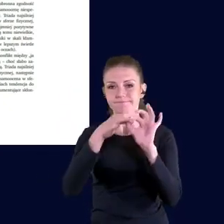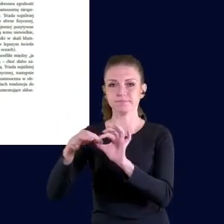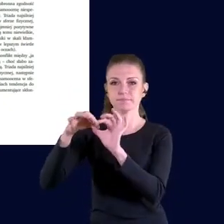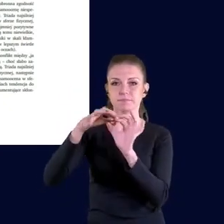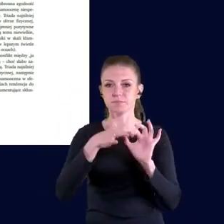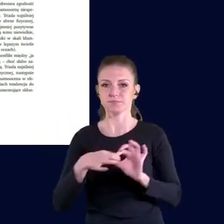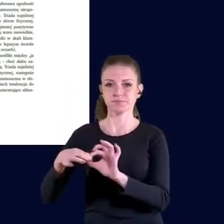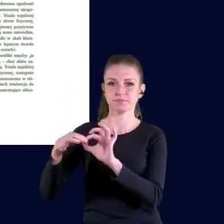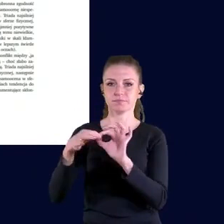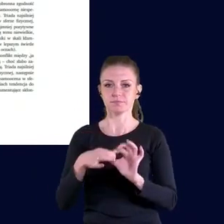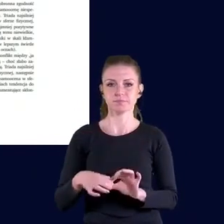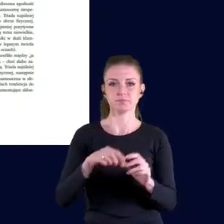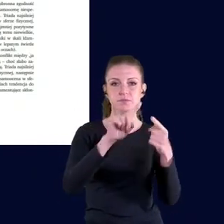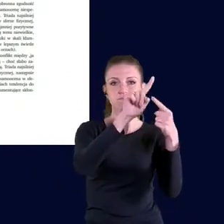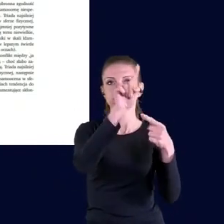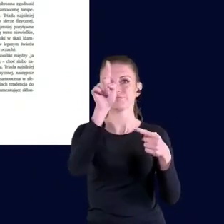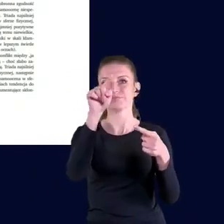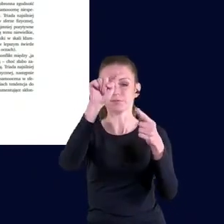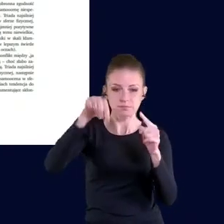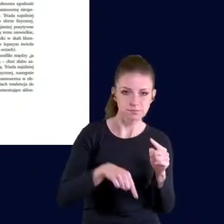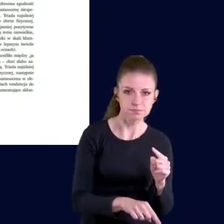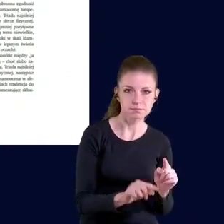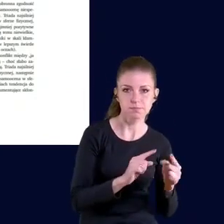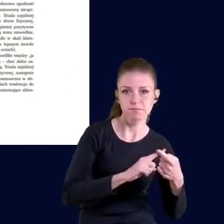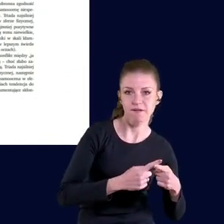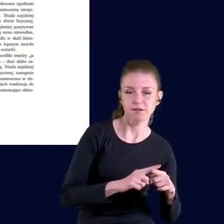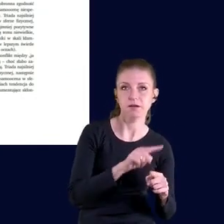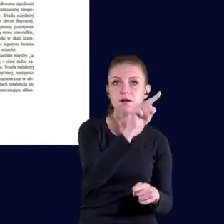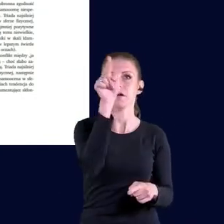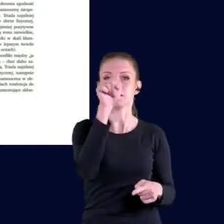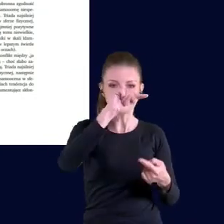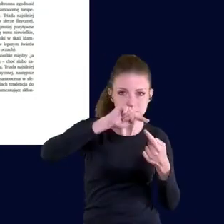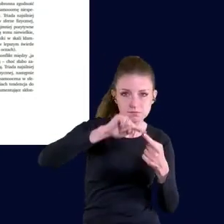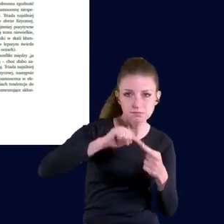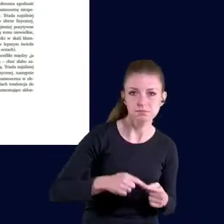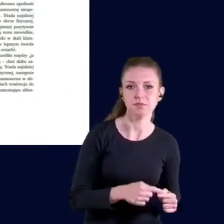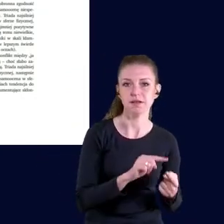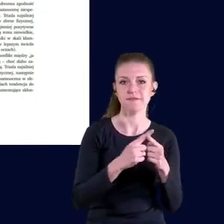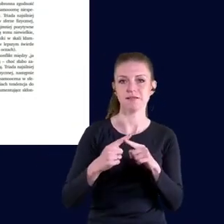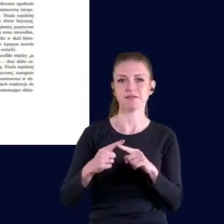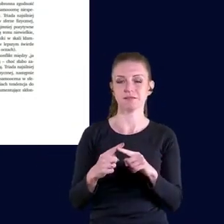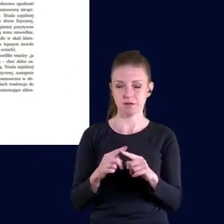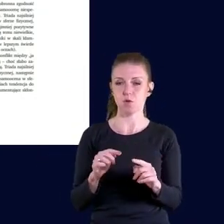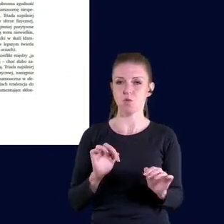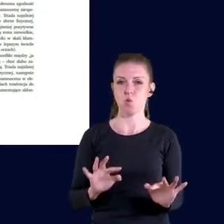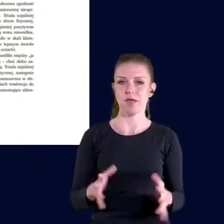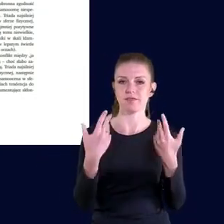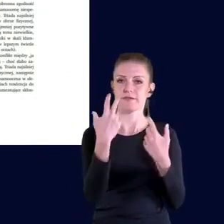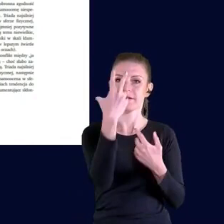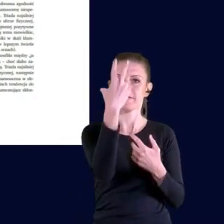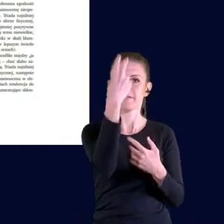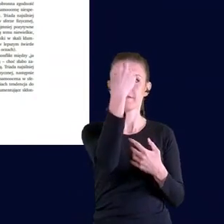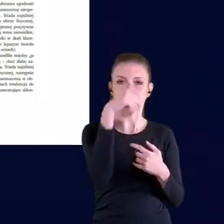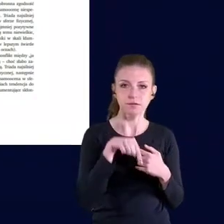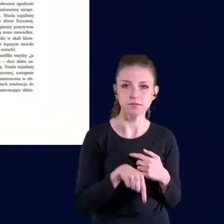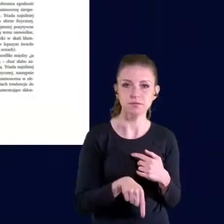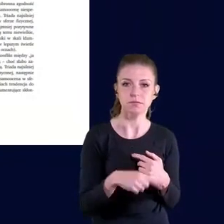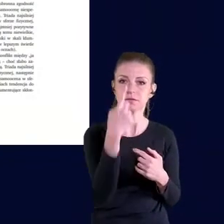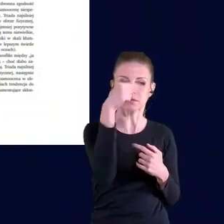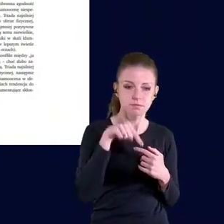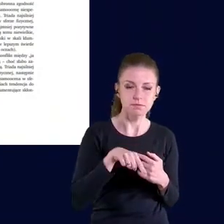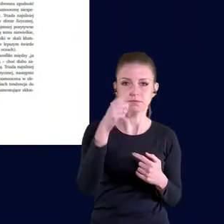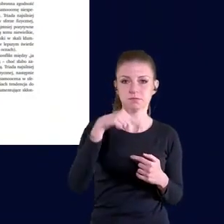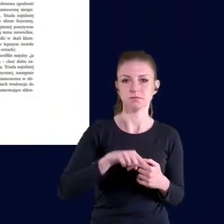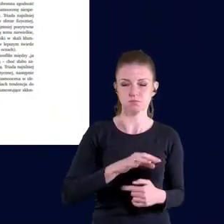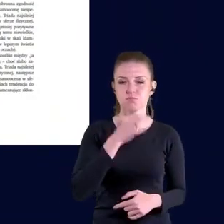odnoszą do tych opisów przepisów które w oryginale były na dole strony Natomiast w adaptacji